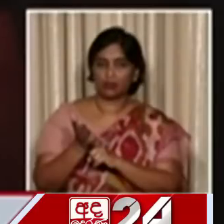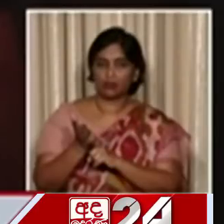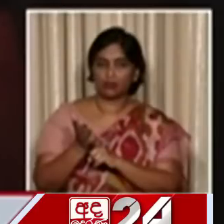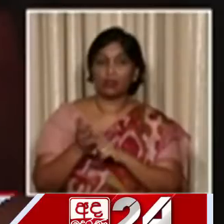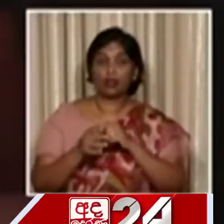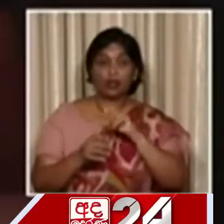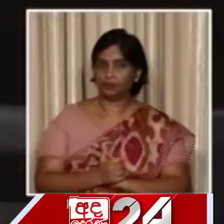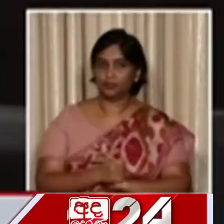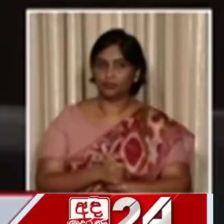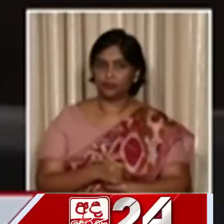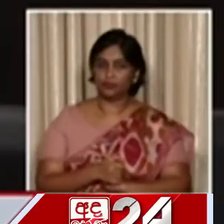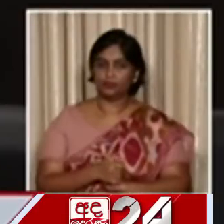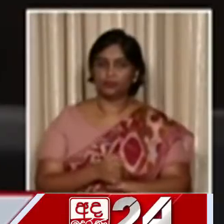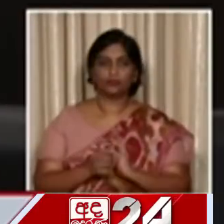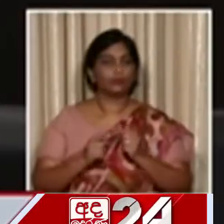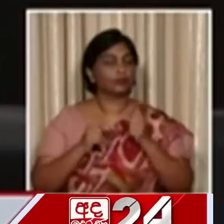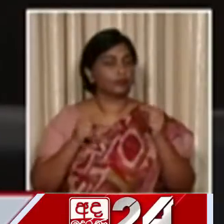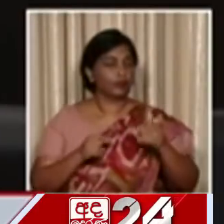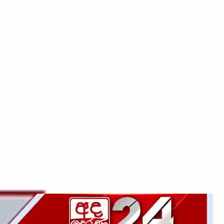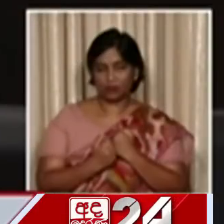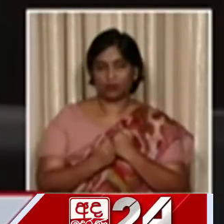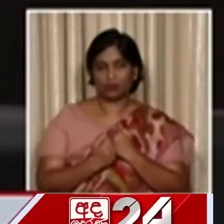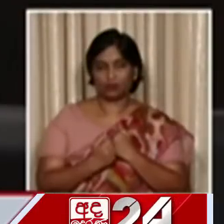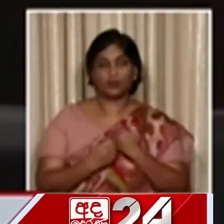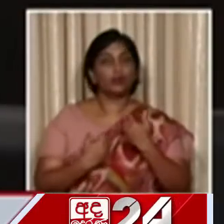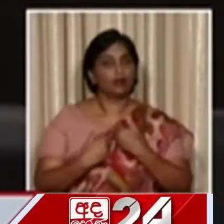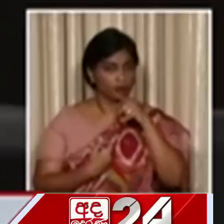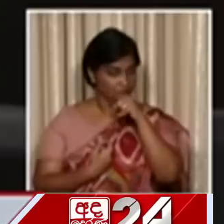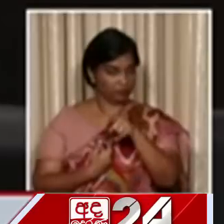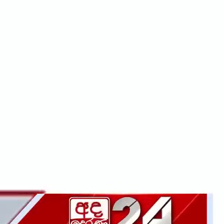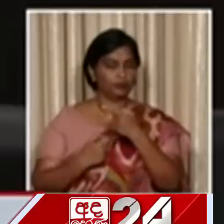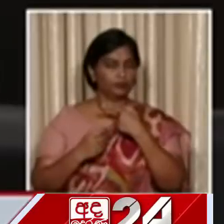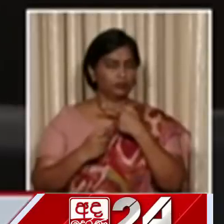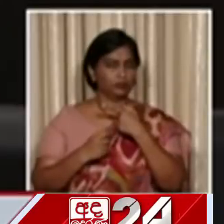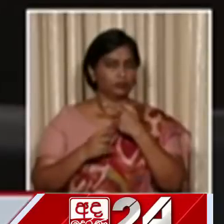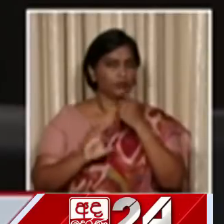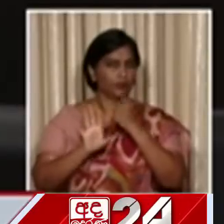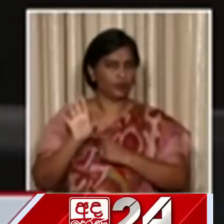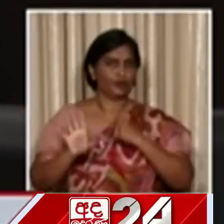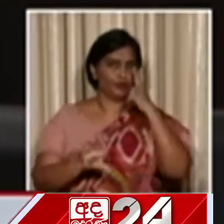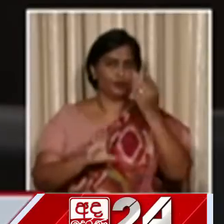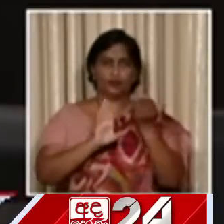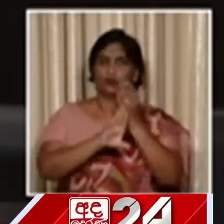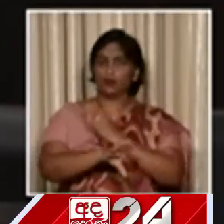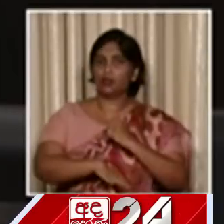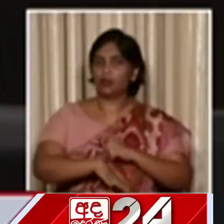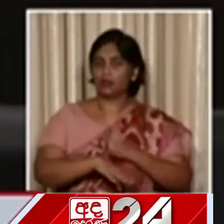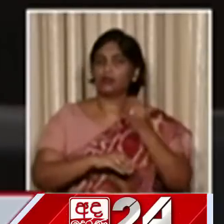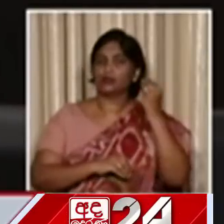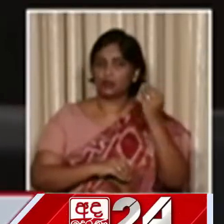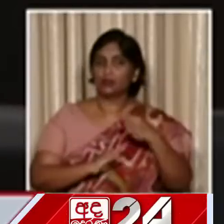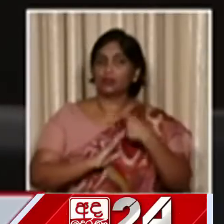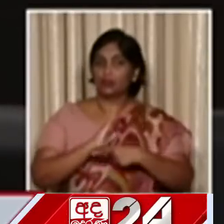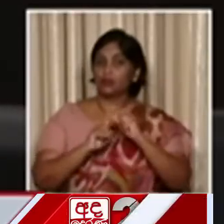අද හොඳට බලාගෙන ඉන්න. විපක්ෂ නායකතුමා, අපි එතුමාට මීට අවුරුද්දකට පෙර අවස්ථාවක් දුන්නා මේ